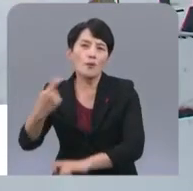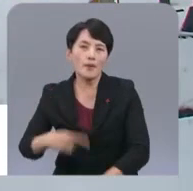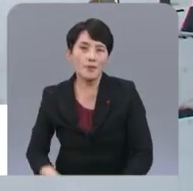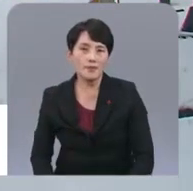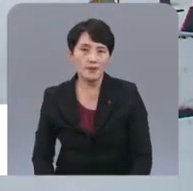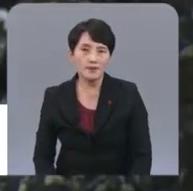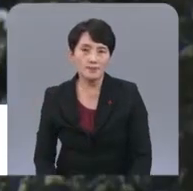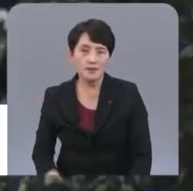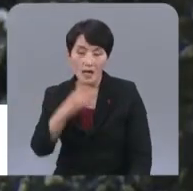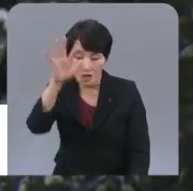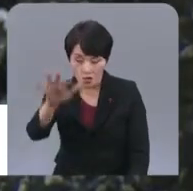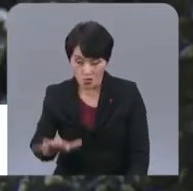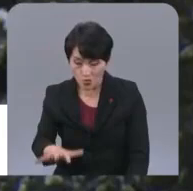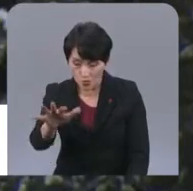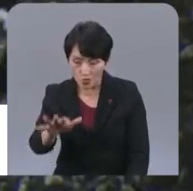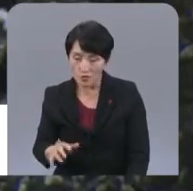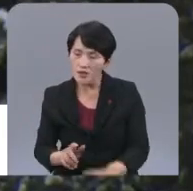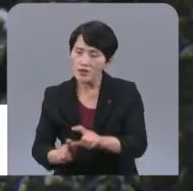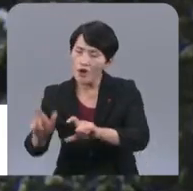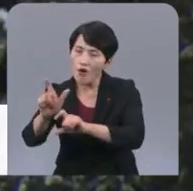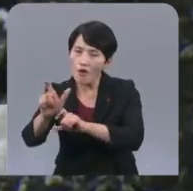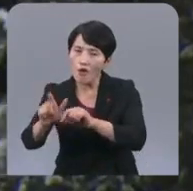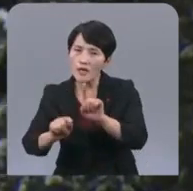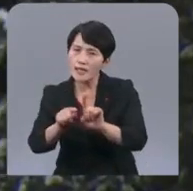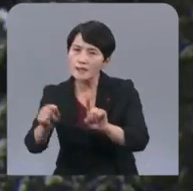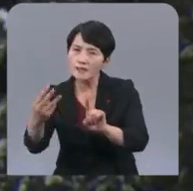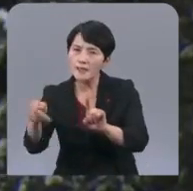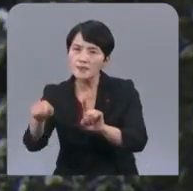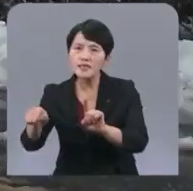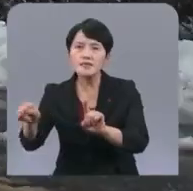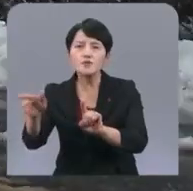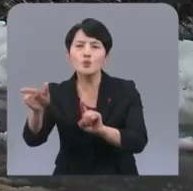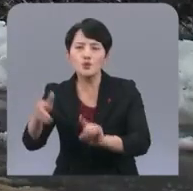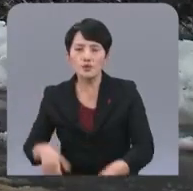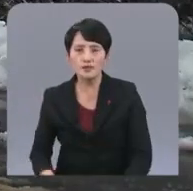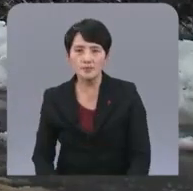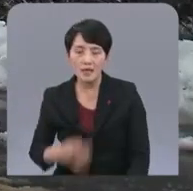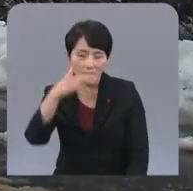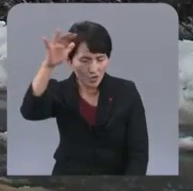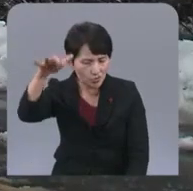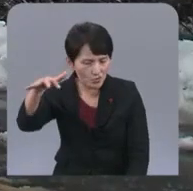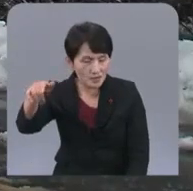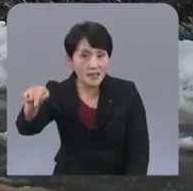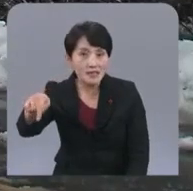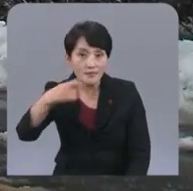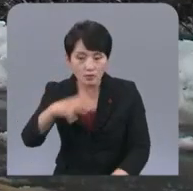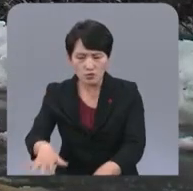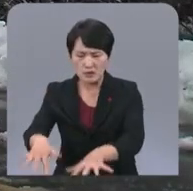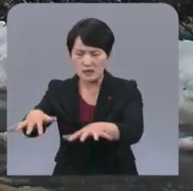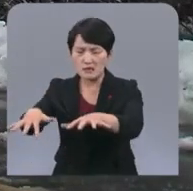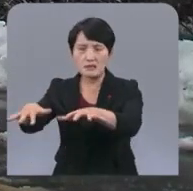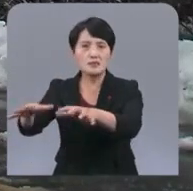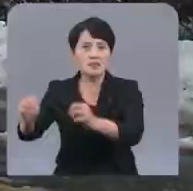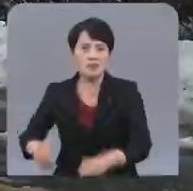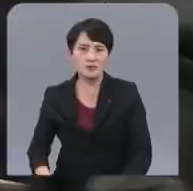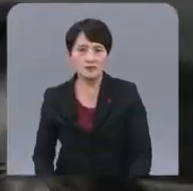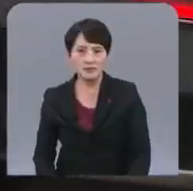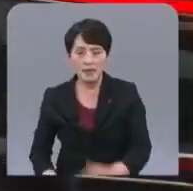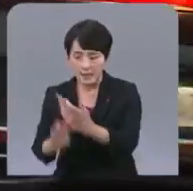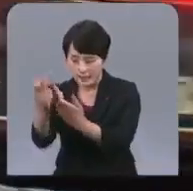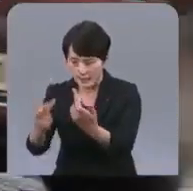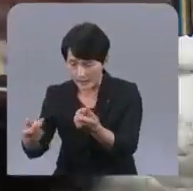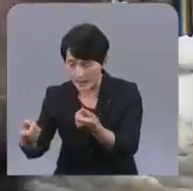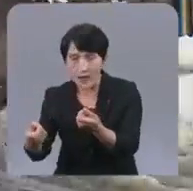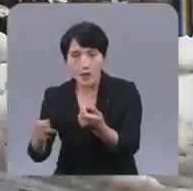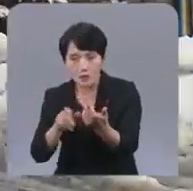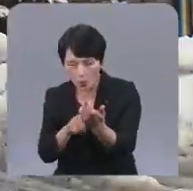12日晚，北部和中部山区将降雪5至15毫米，南部山区5至10毫米，北部东海